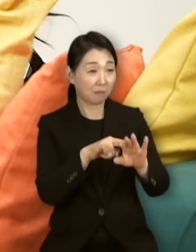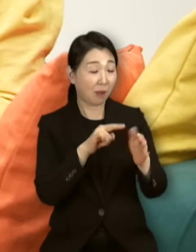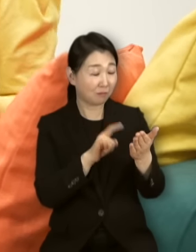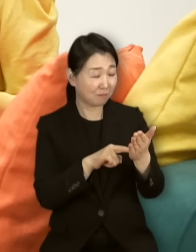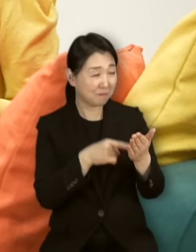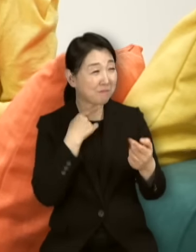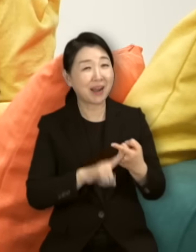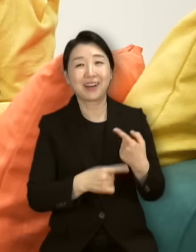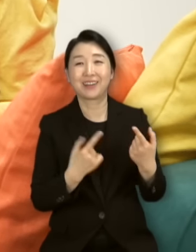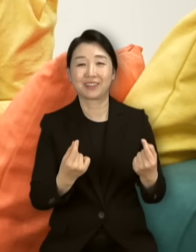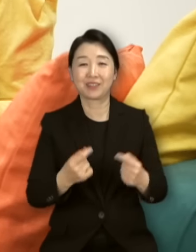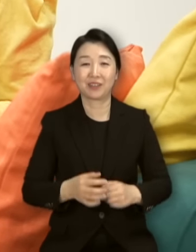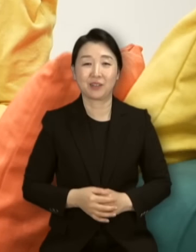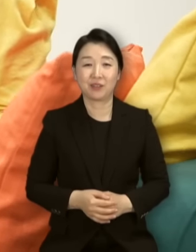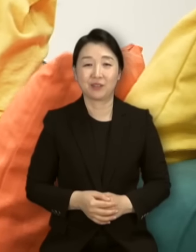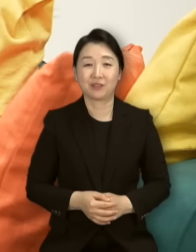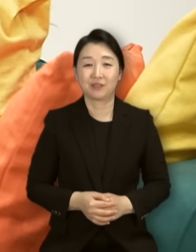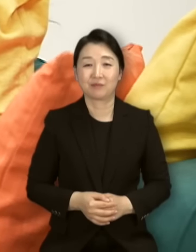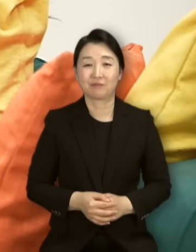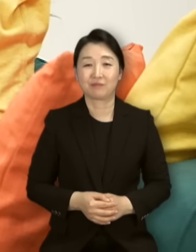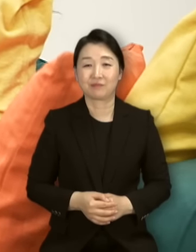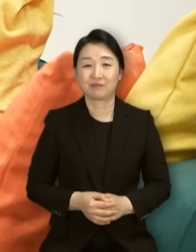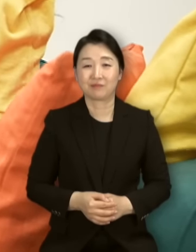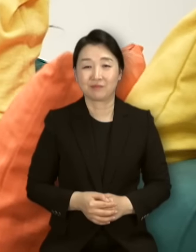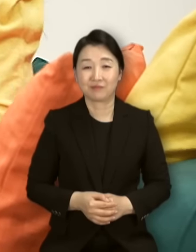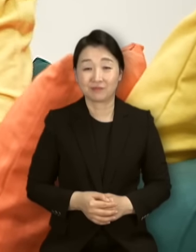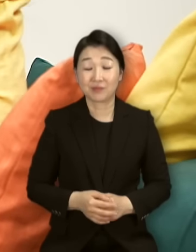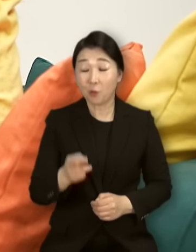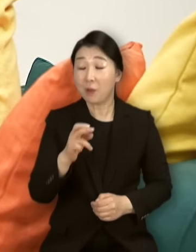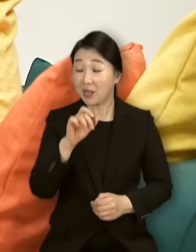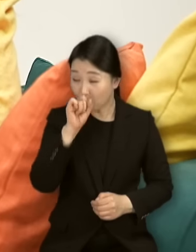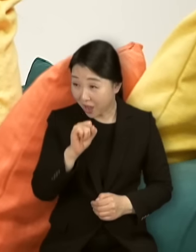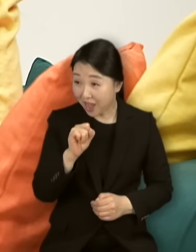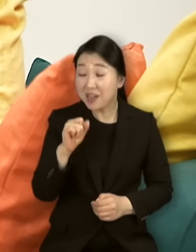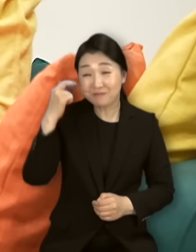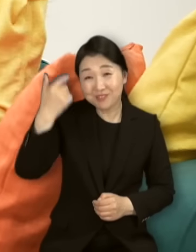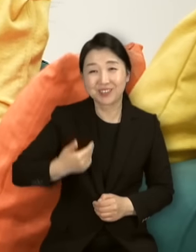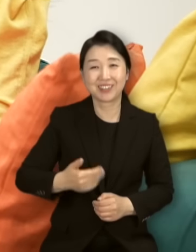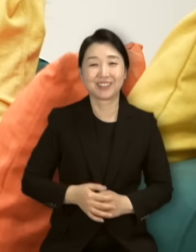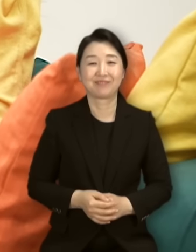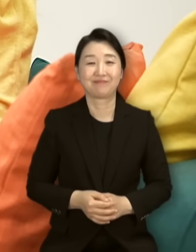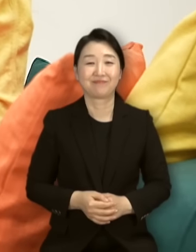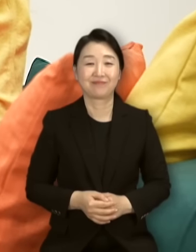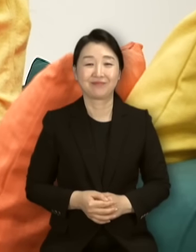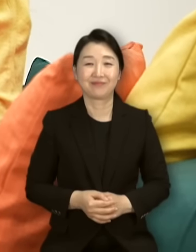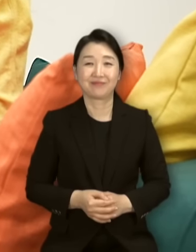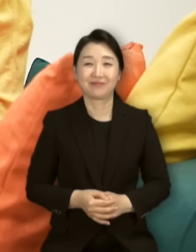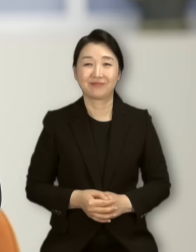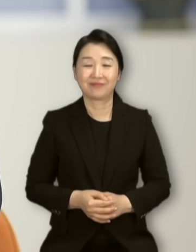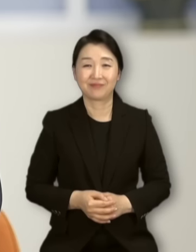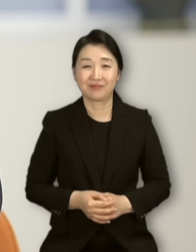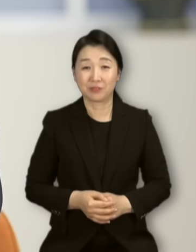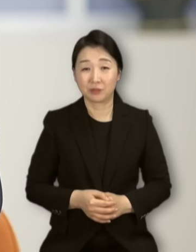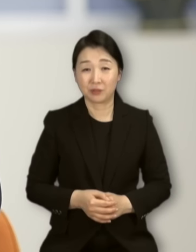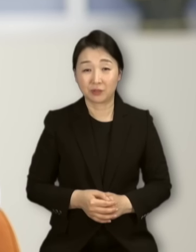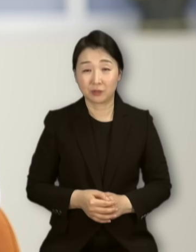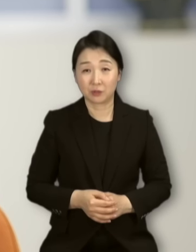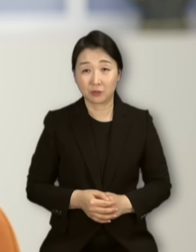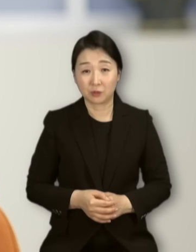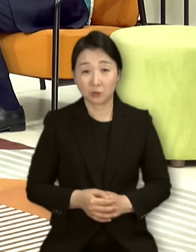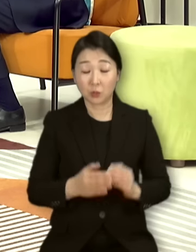마음에 확 드신 거죠 어 그러니까 그냥 오빠가 그렇게 좋아 혹시 집안에서